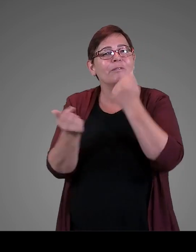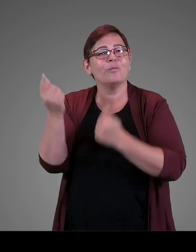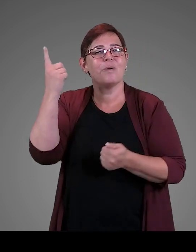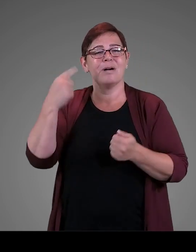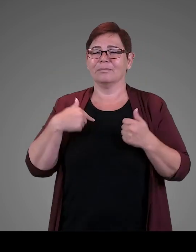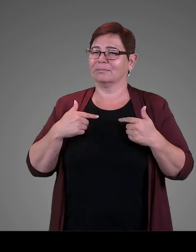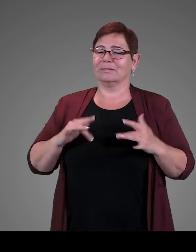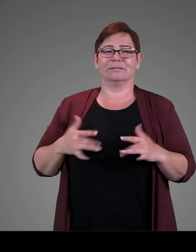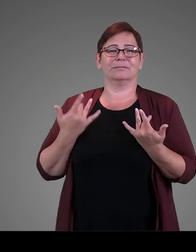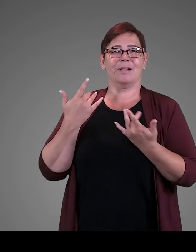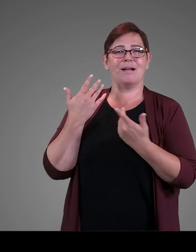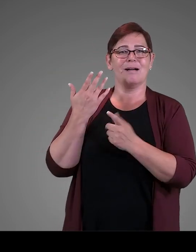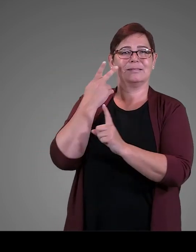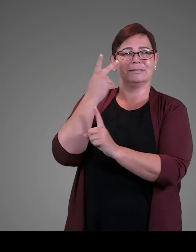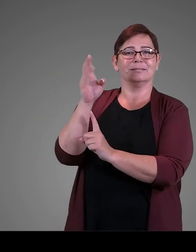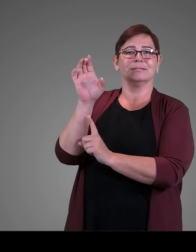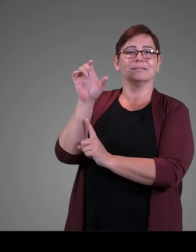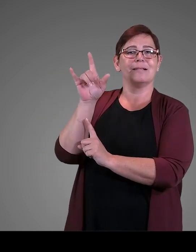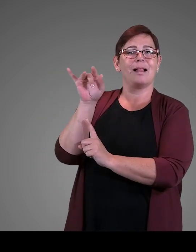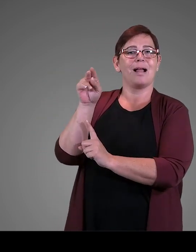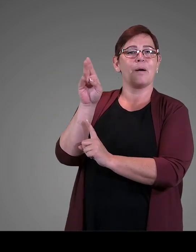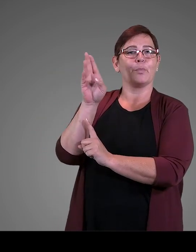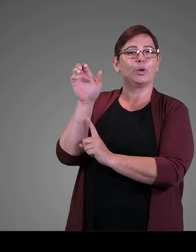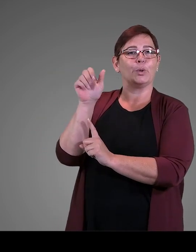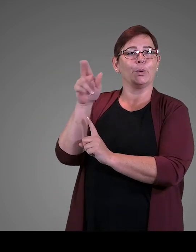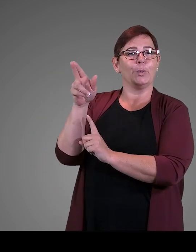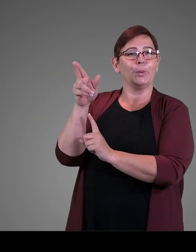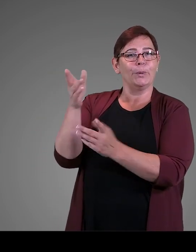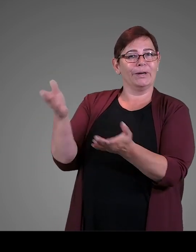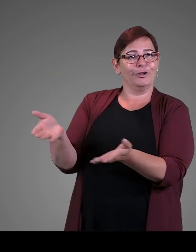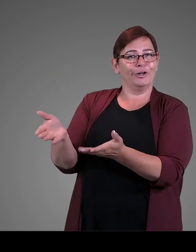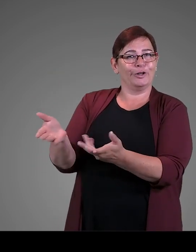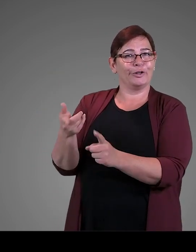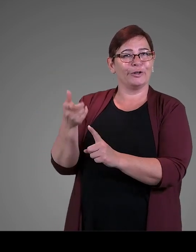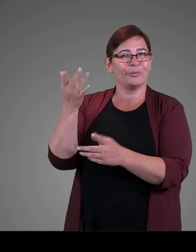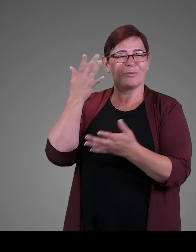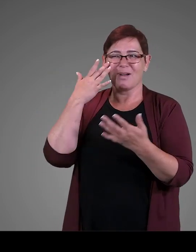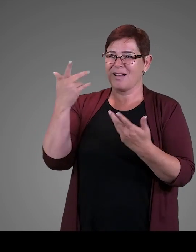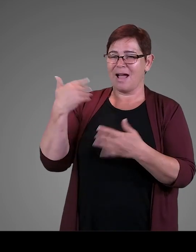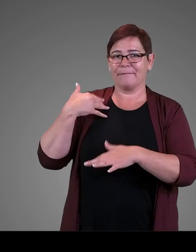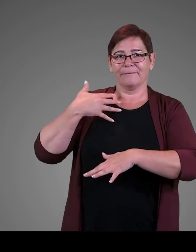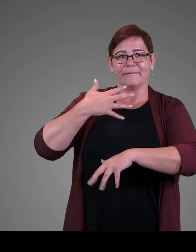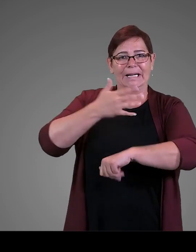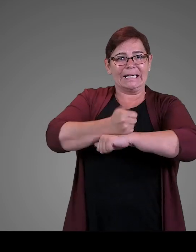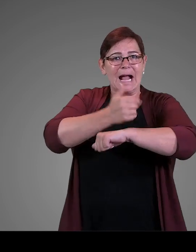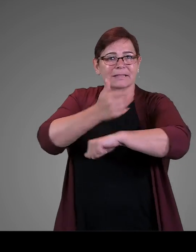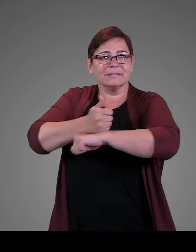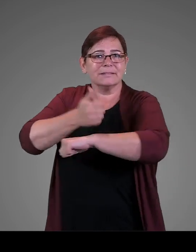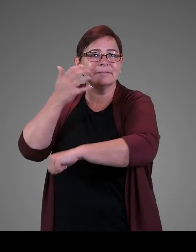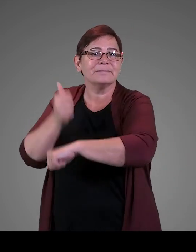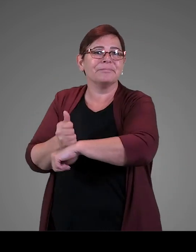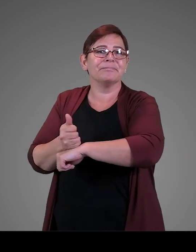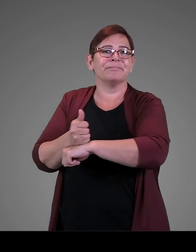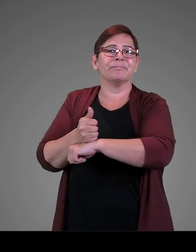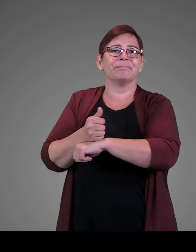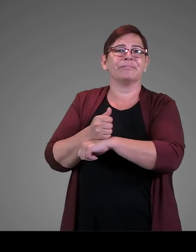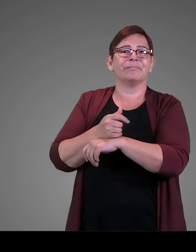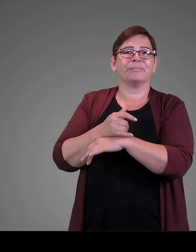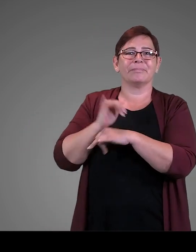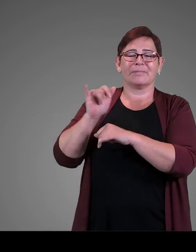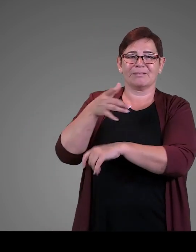dire que tout le monde a sa place. Et je suis contente de voir Céline Bureau parce que là, on a des initiatives